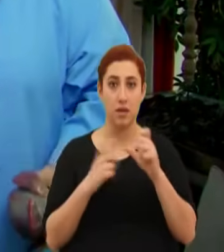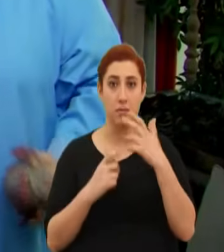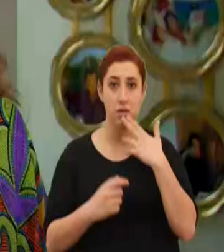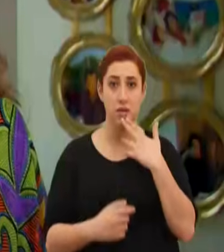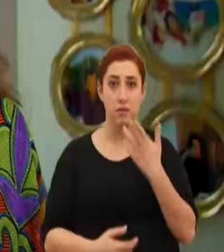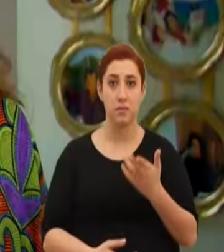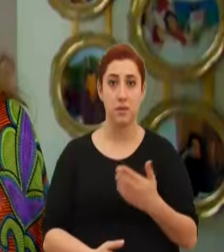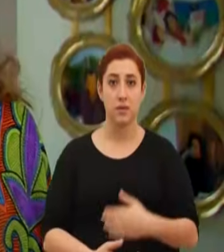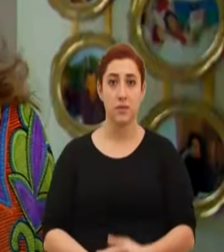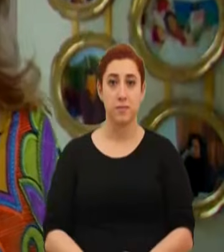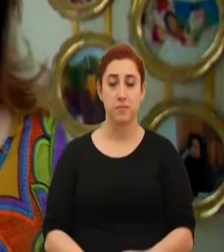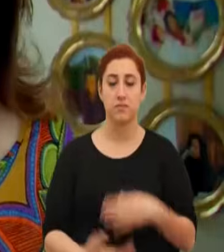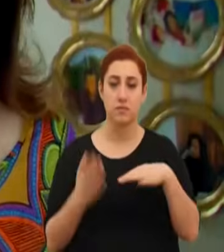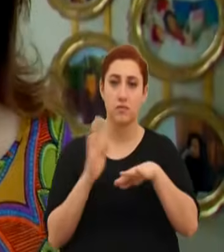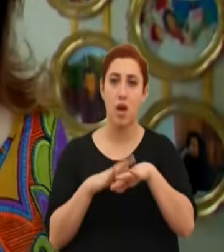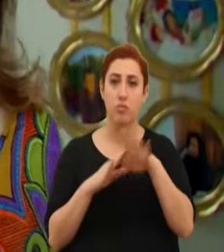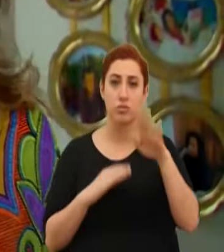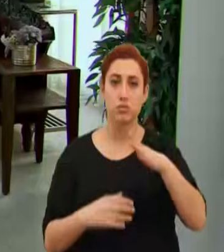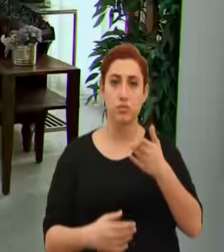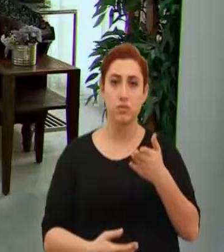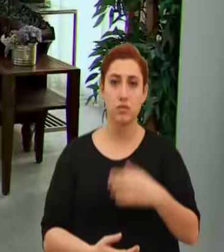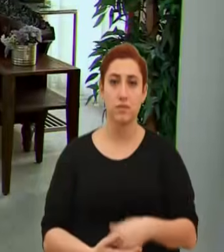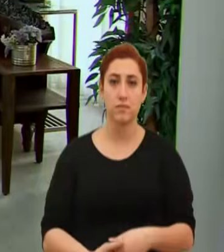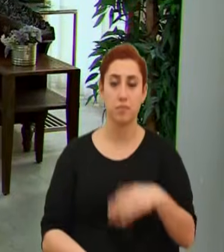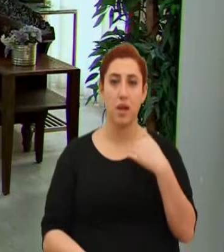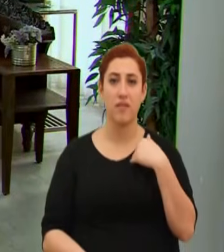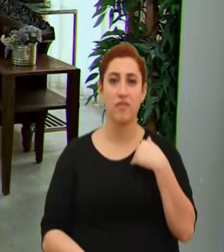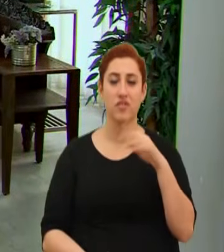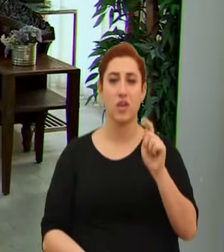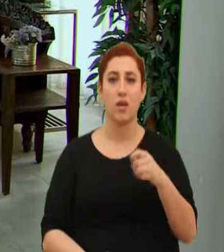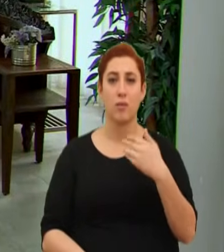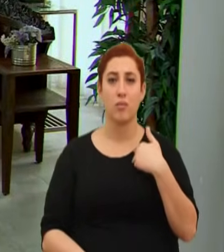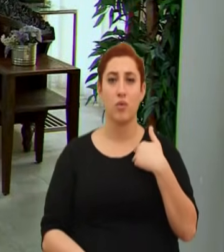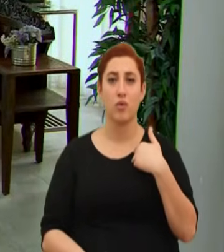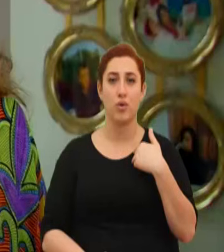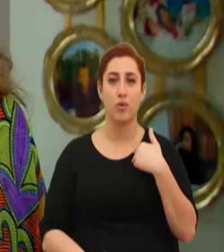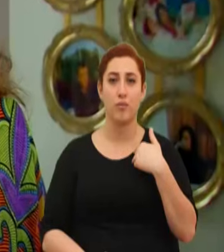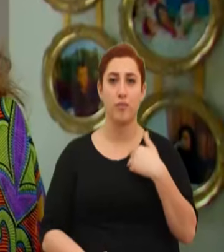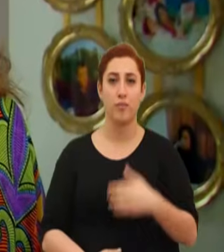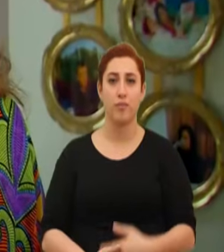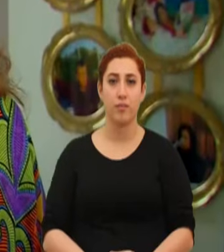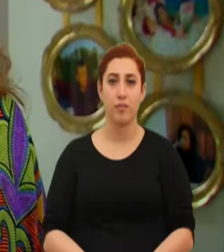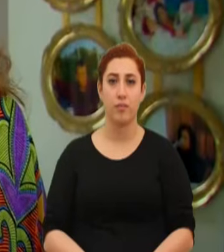Serpil Hanım. Ne yapıyorsunuz burada? Ben şey yapıyorum Gülüşe.